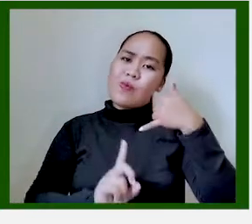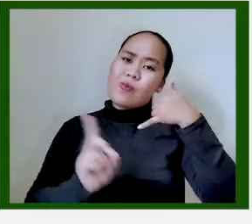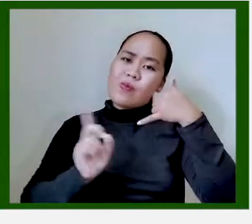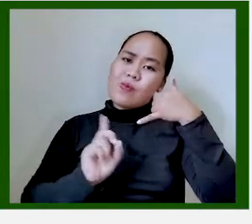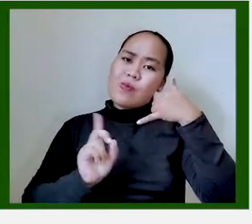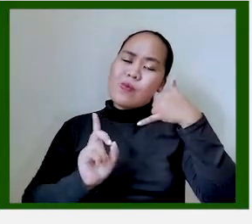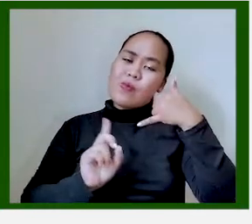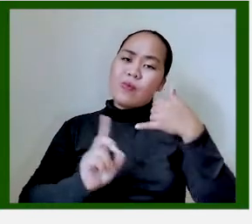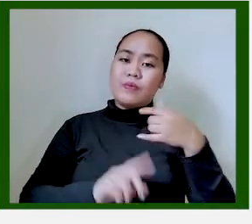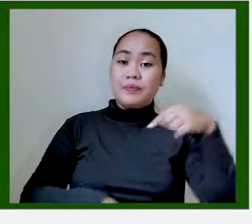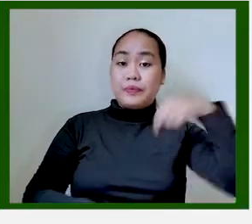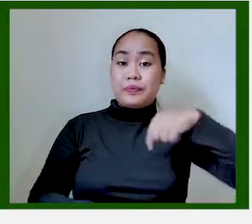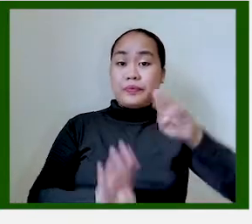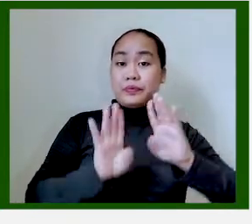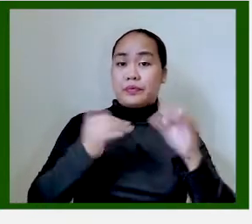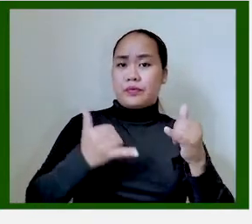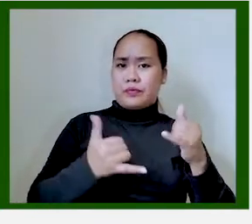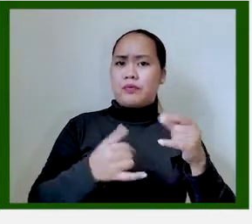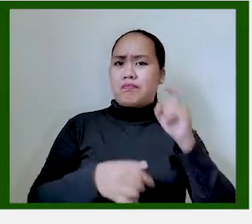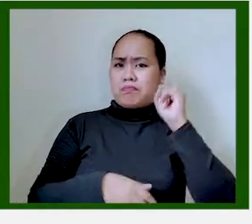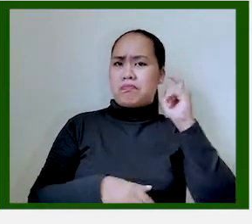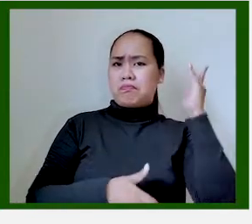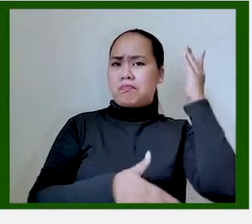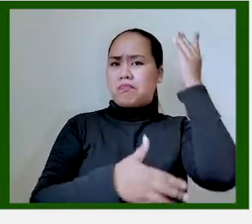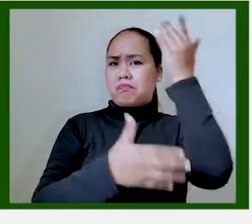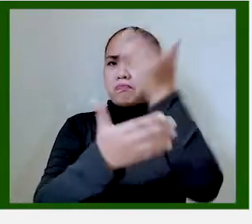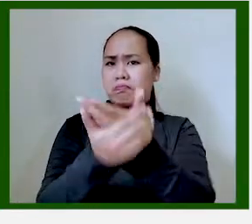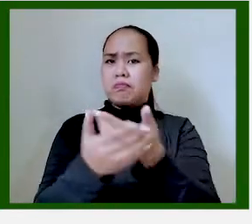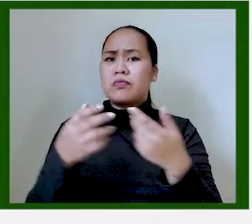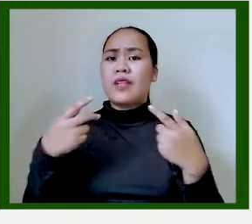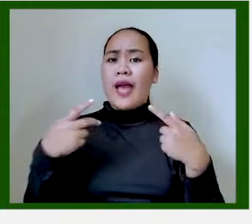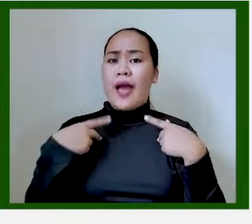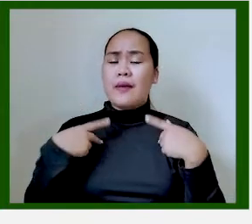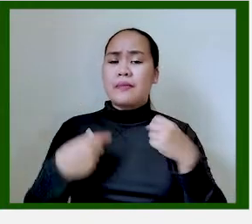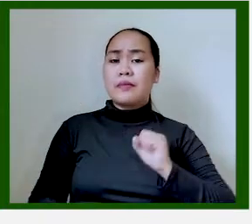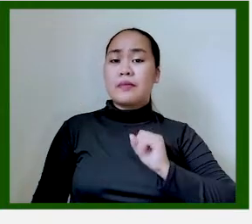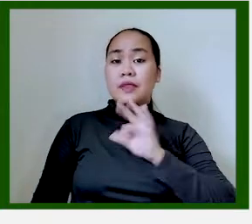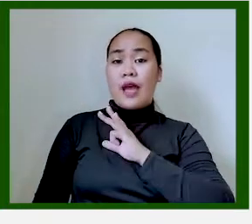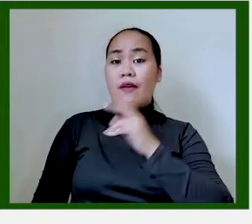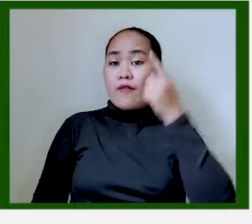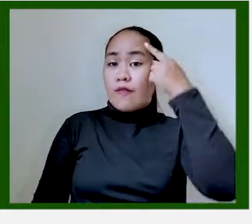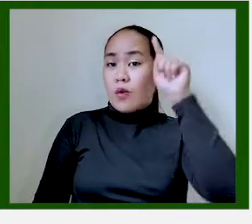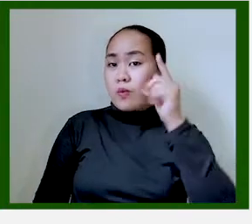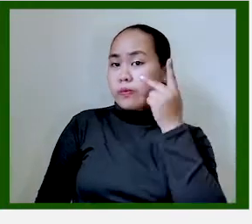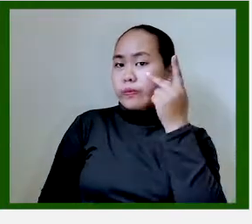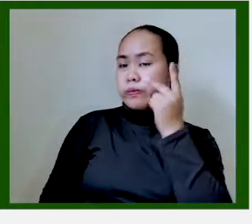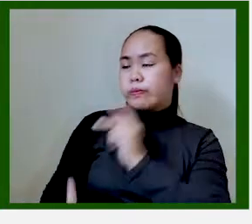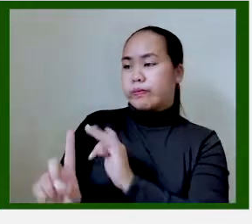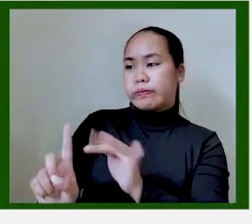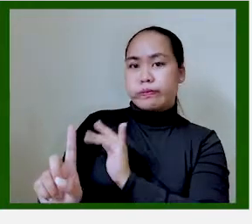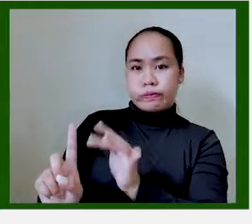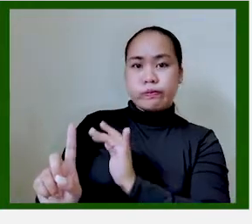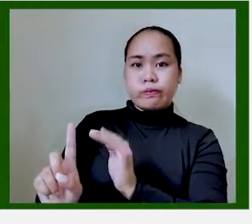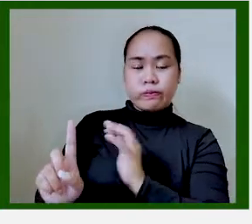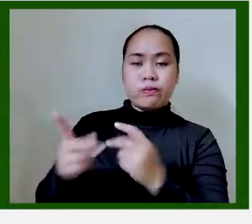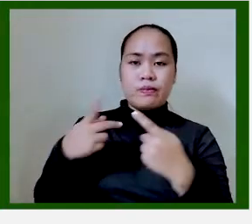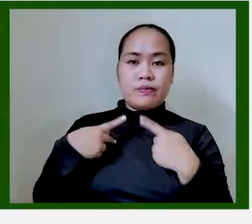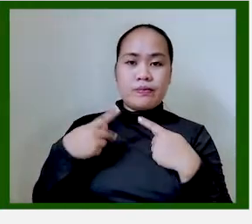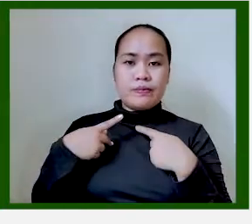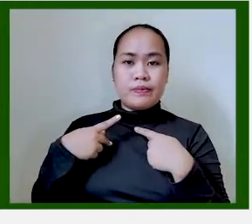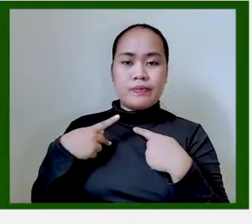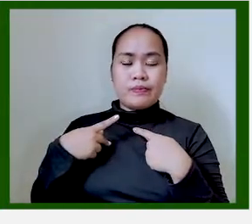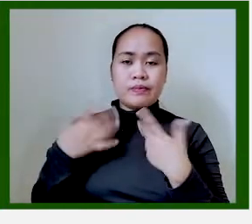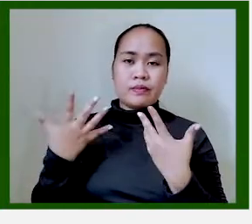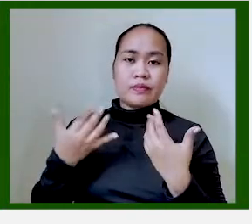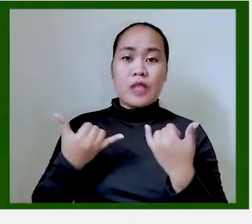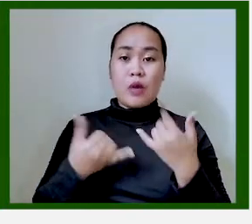our barangay at kaagad din silang nagpa-deploy ng personnel nila for assessment, no. And then yun, as